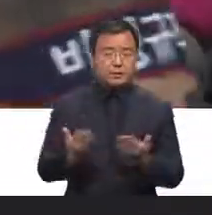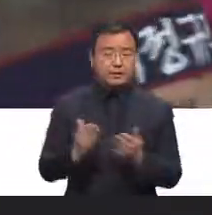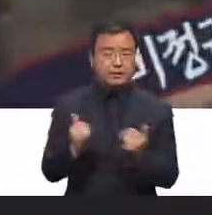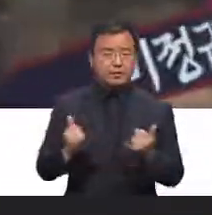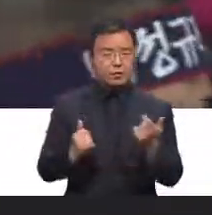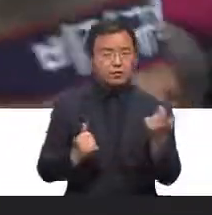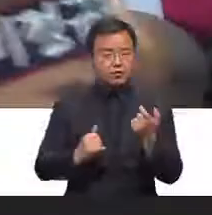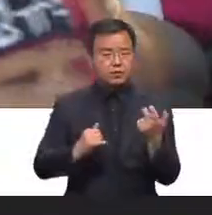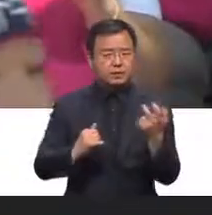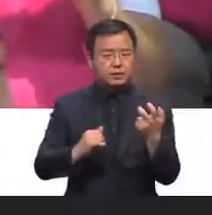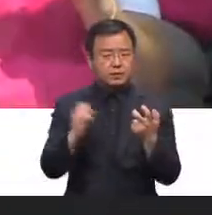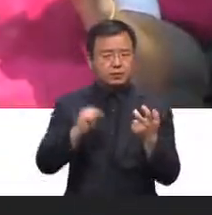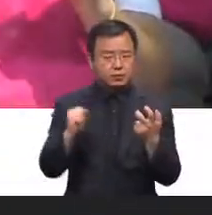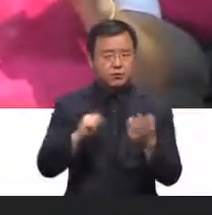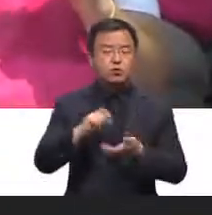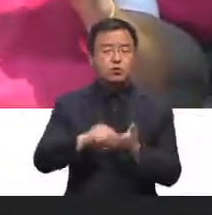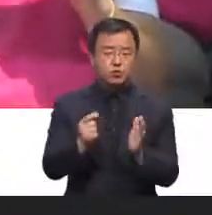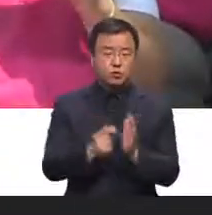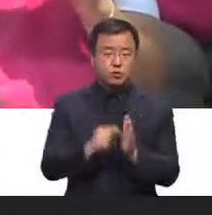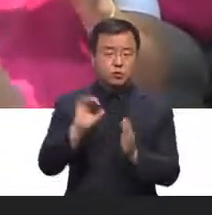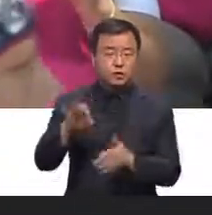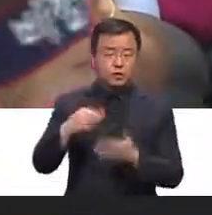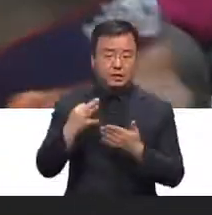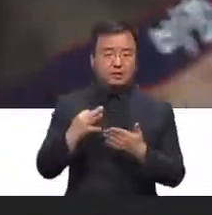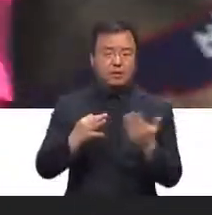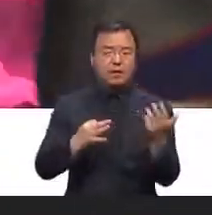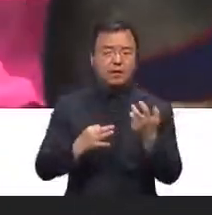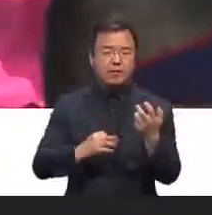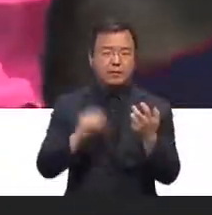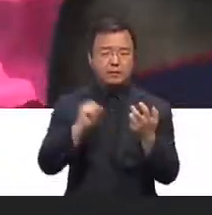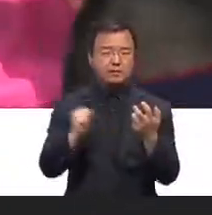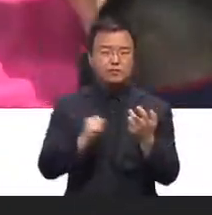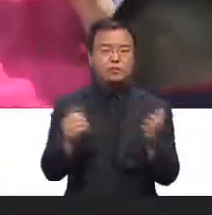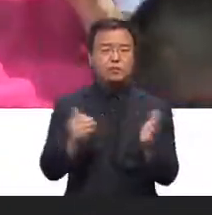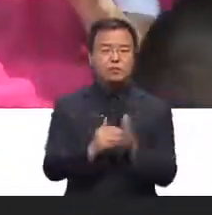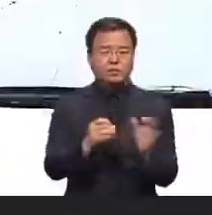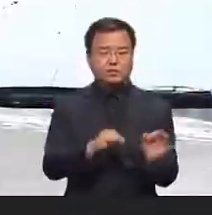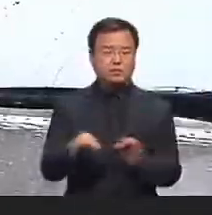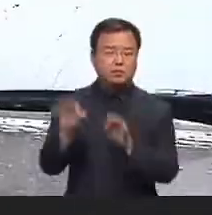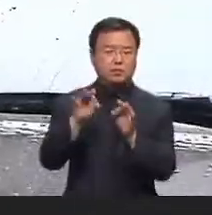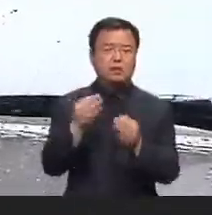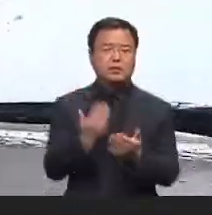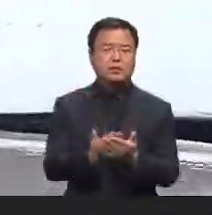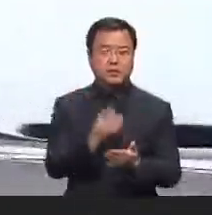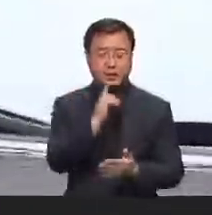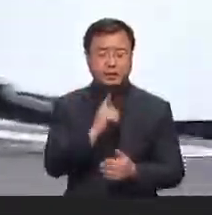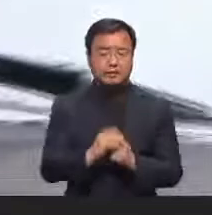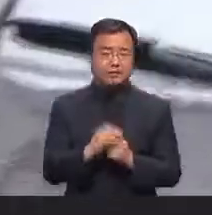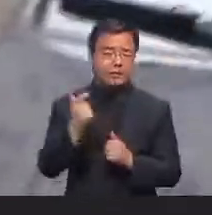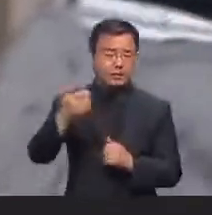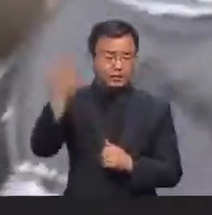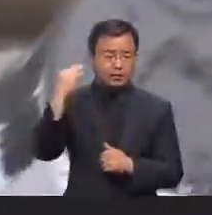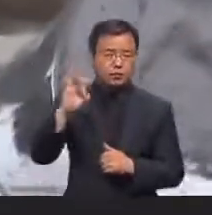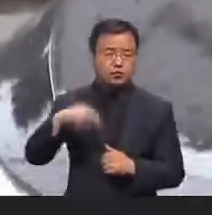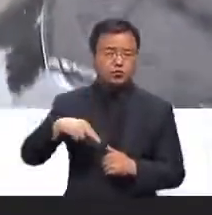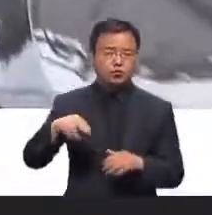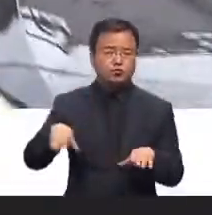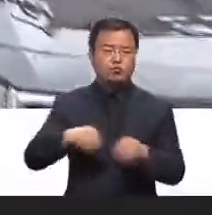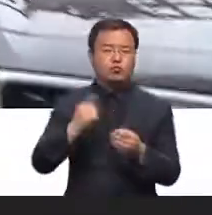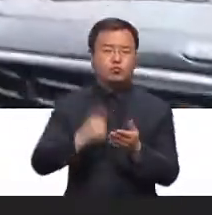학교 비정규직이 임금의 80% 수준까지 높일 것을 요구하고 있습니다 또 과거 윤회 부총리가